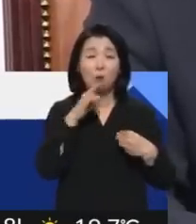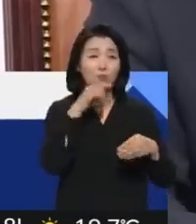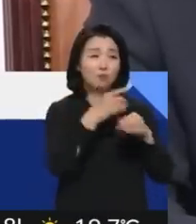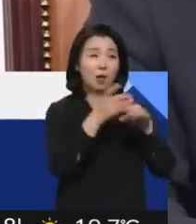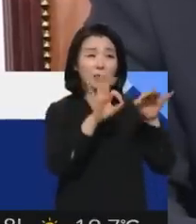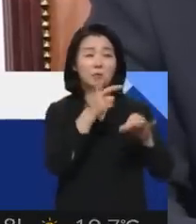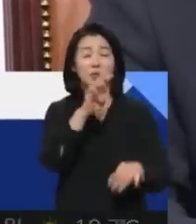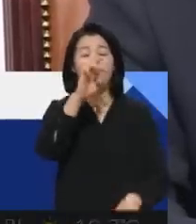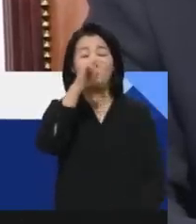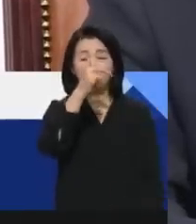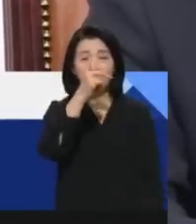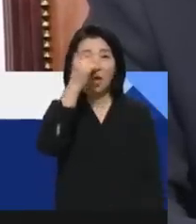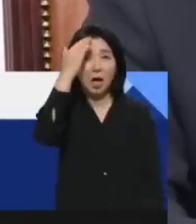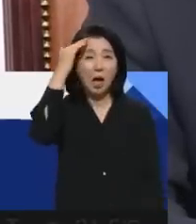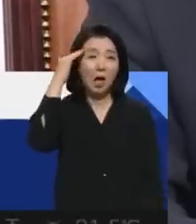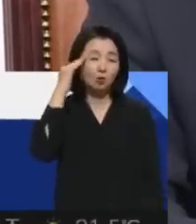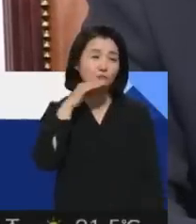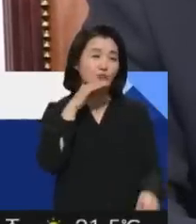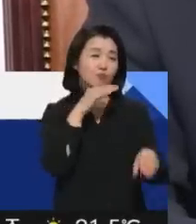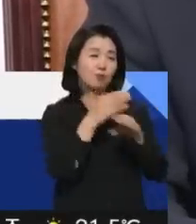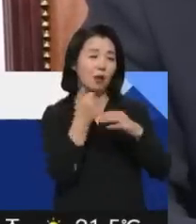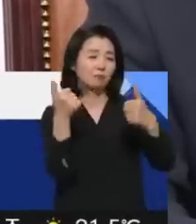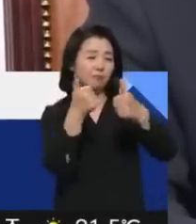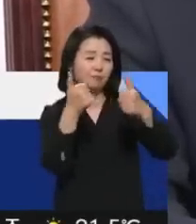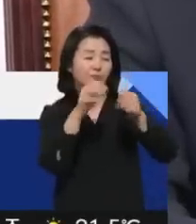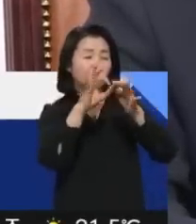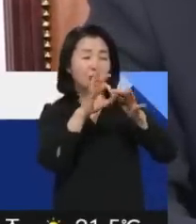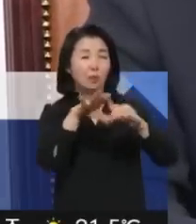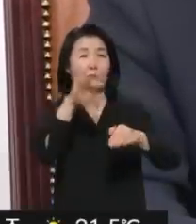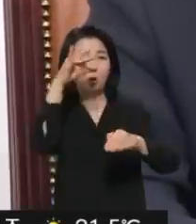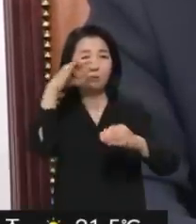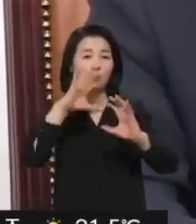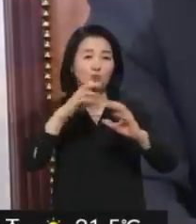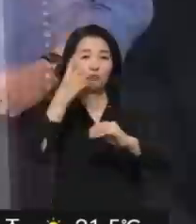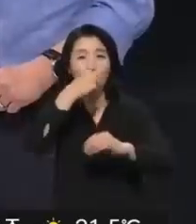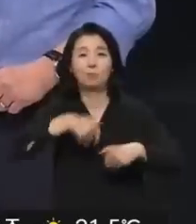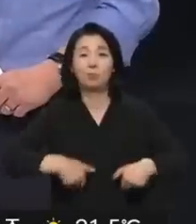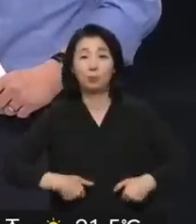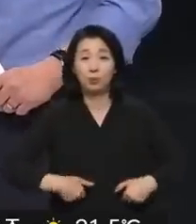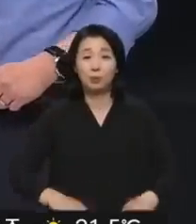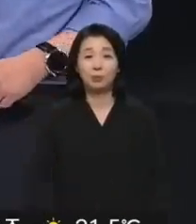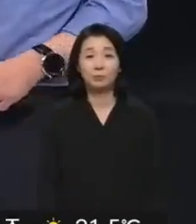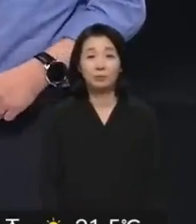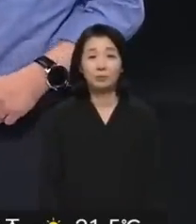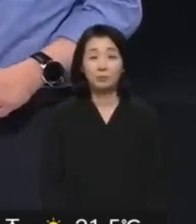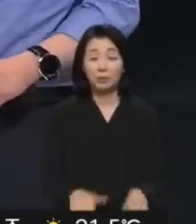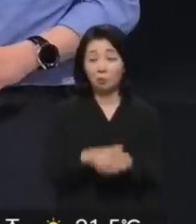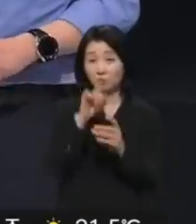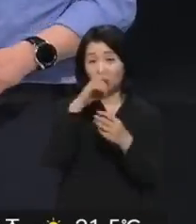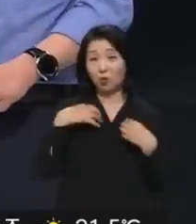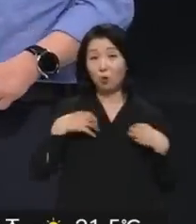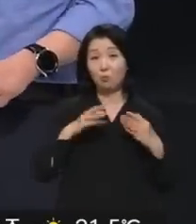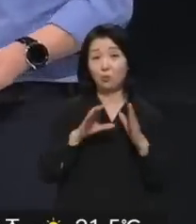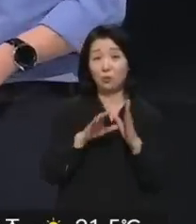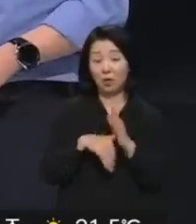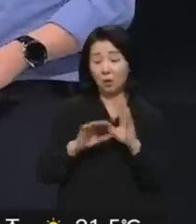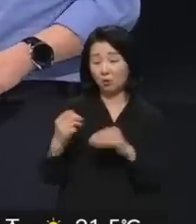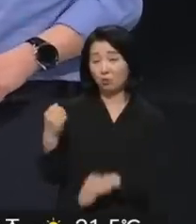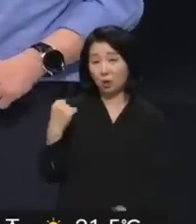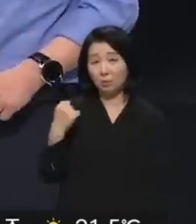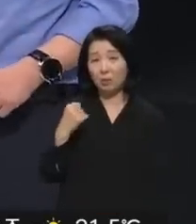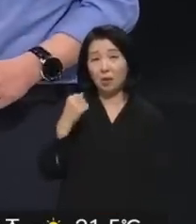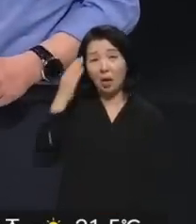남북 정상회담부터 국정조사를 해야 하지 않겠습니까? 문재인 정부 시절엔 국민의힘이